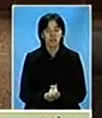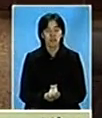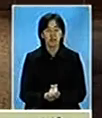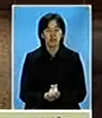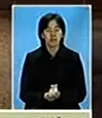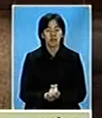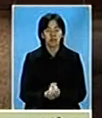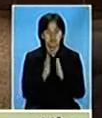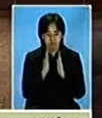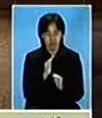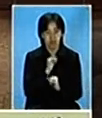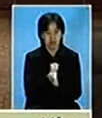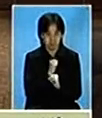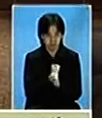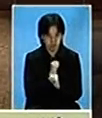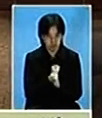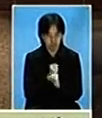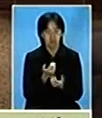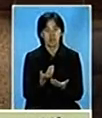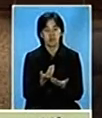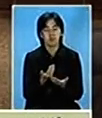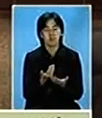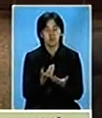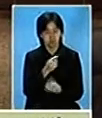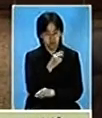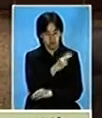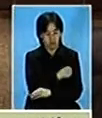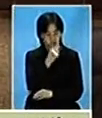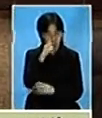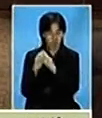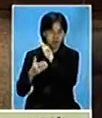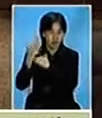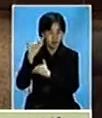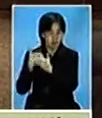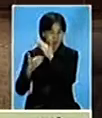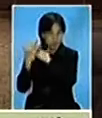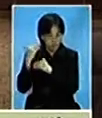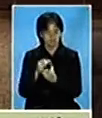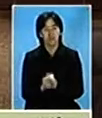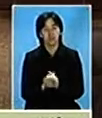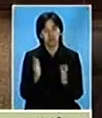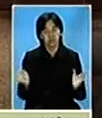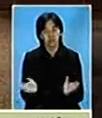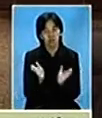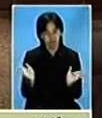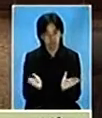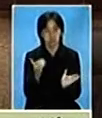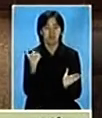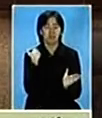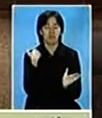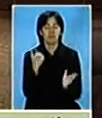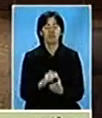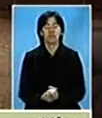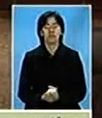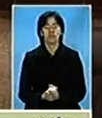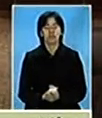ทั้งบุคลากรและก็ทั้งภูมิปัญญาชาวบ้านที่เกี่ยวกับการแพทย์แผนไทยแล้วก็ส่งเสริมด้วยนะครับ